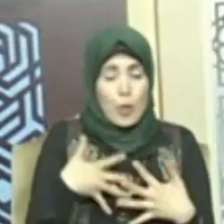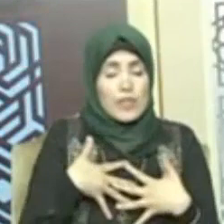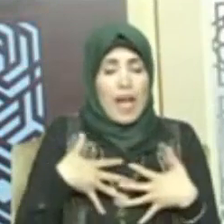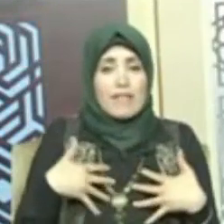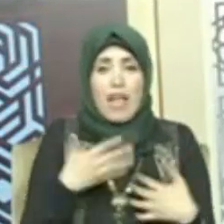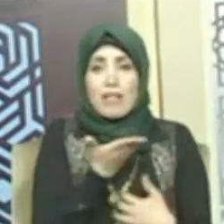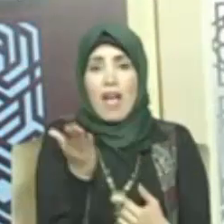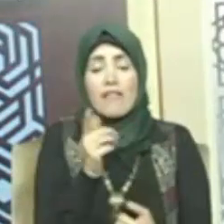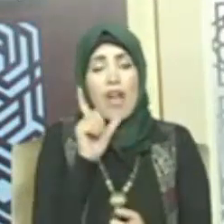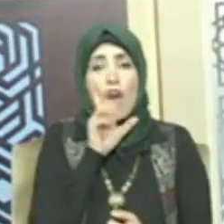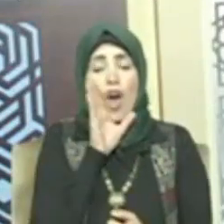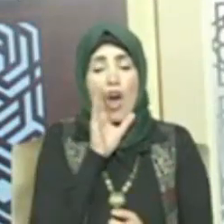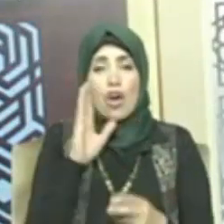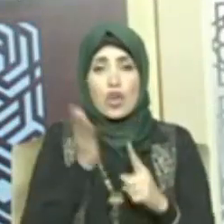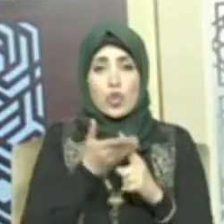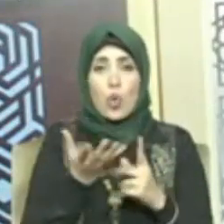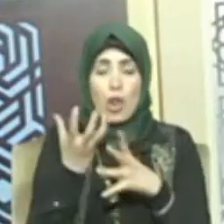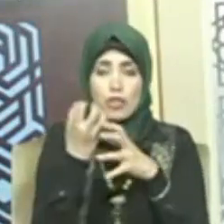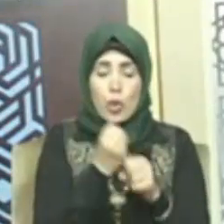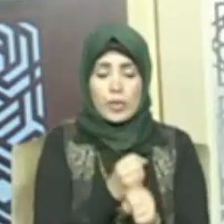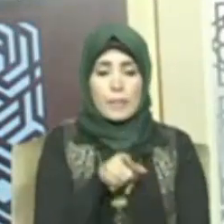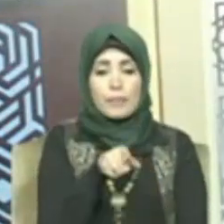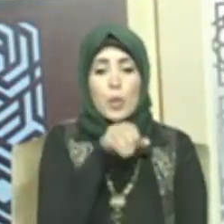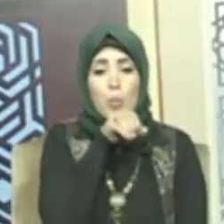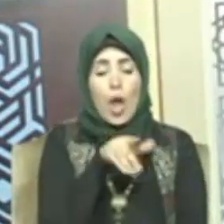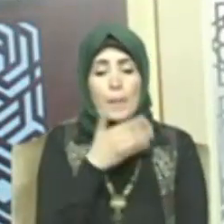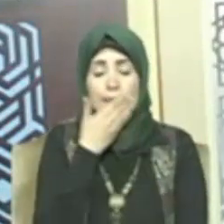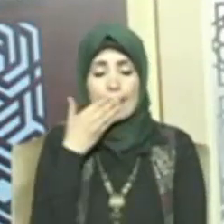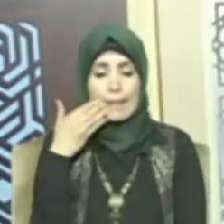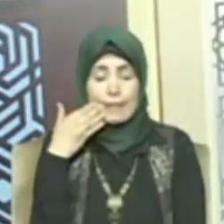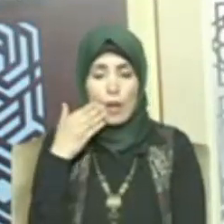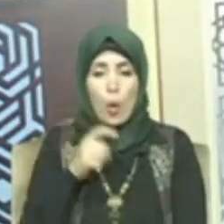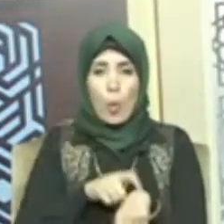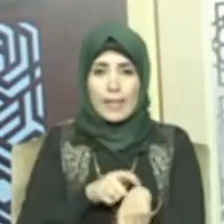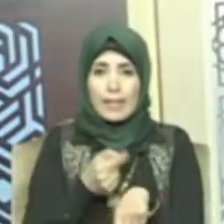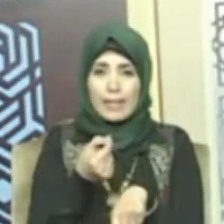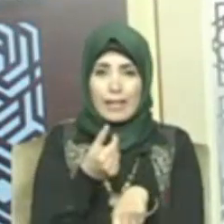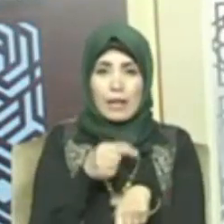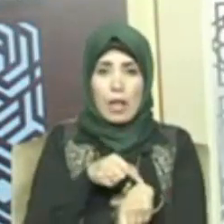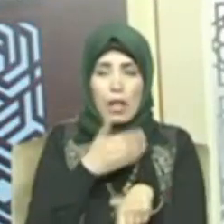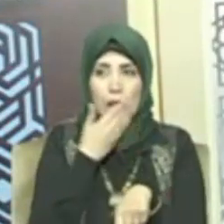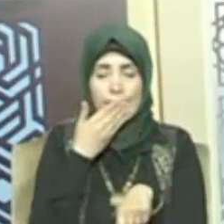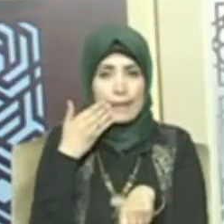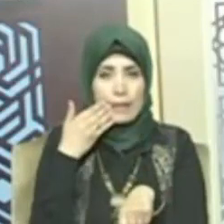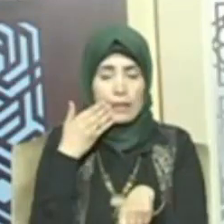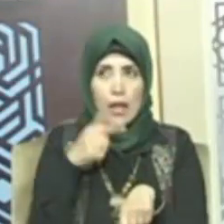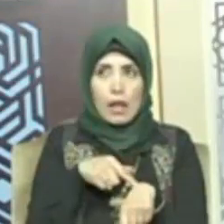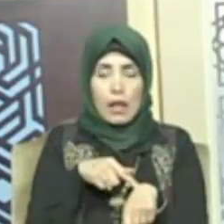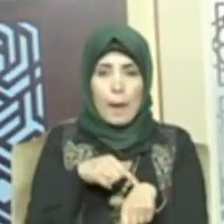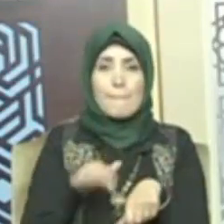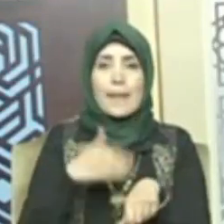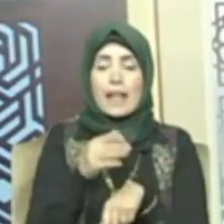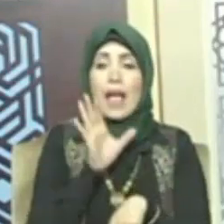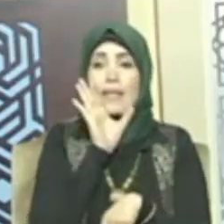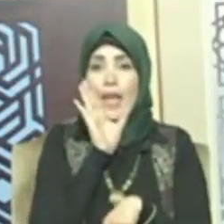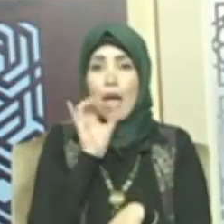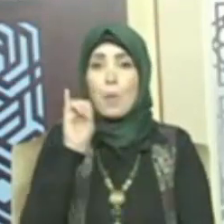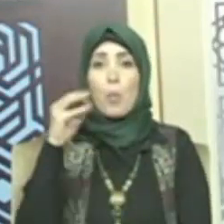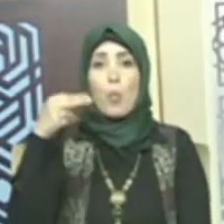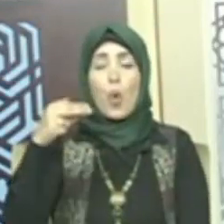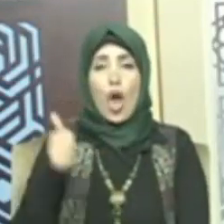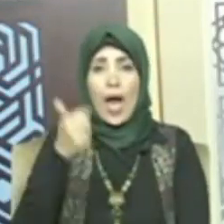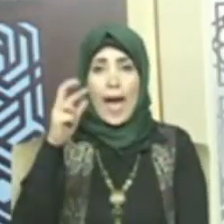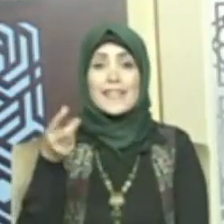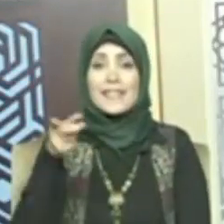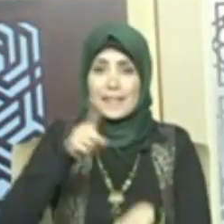فسكت النبي صلى الله عليه وسلم وقتا، ثم قال: يا معاذ، فقلت: